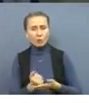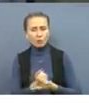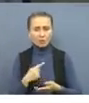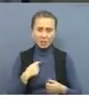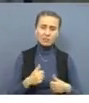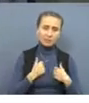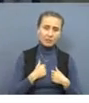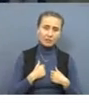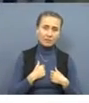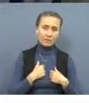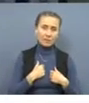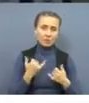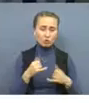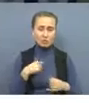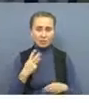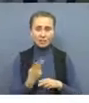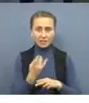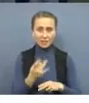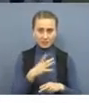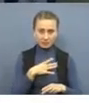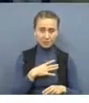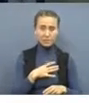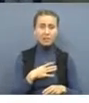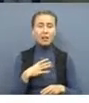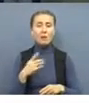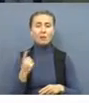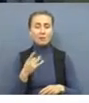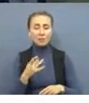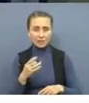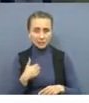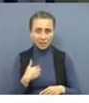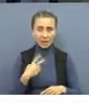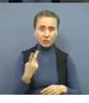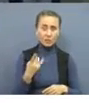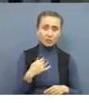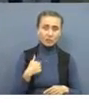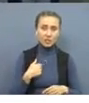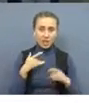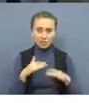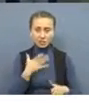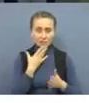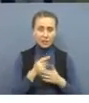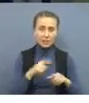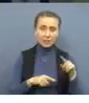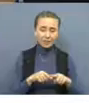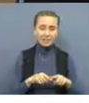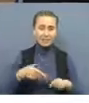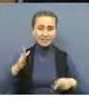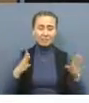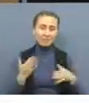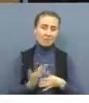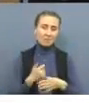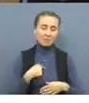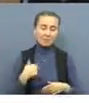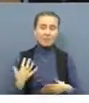старался, мы с ним выходим третий раз, первый раз я, во второй раз он меня, и вот решающий себя на родине, на земле, все, как говорят, помогли выиграть. Во